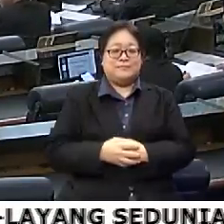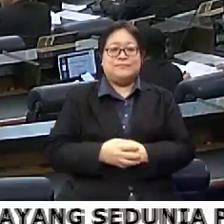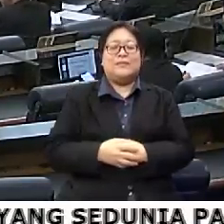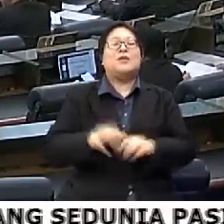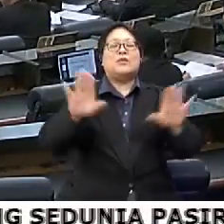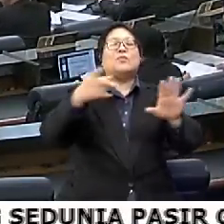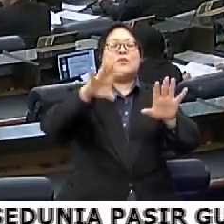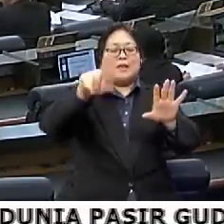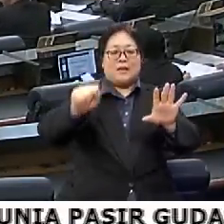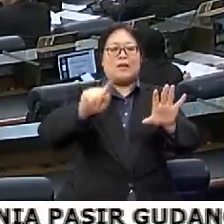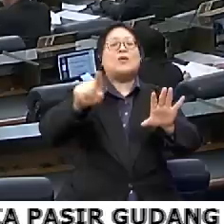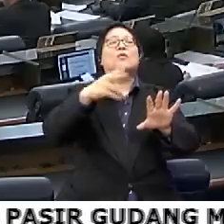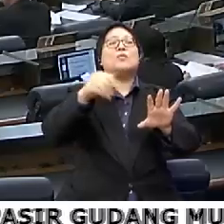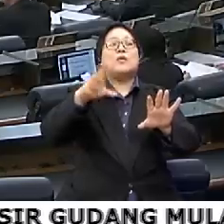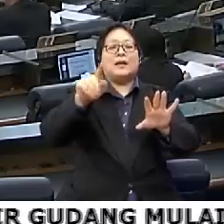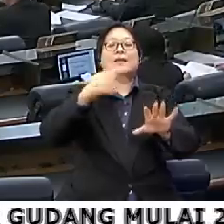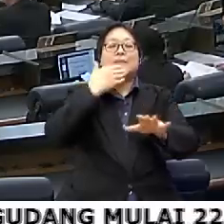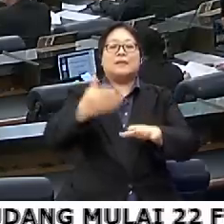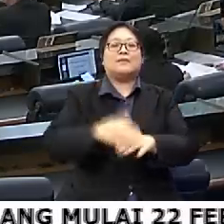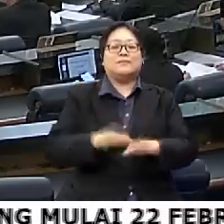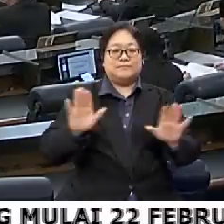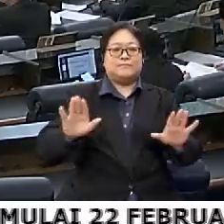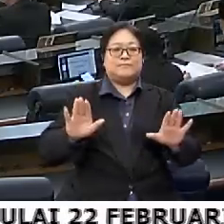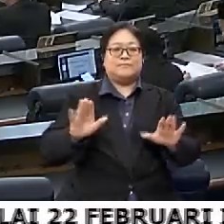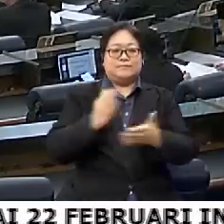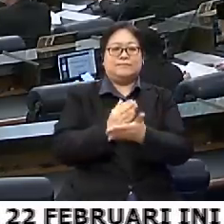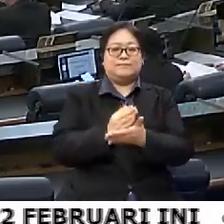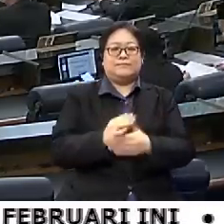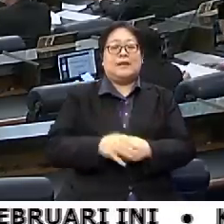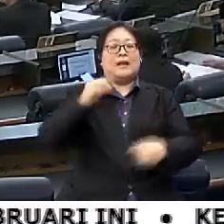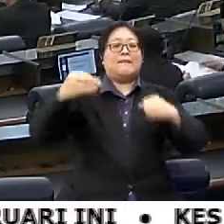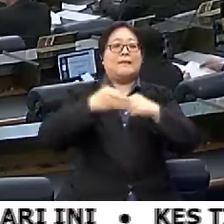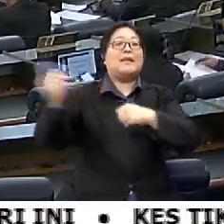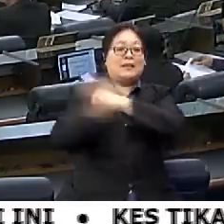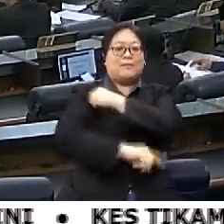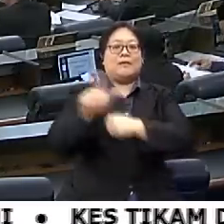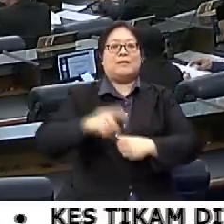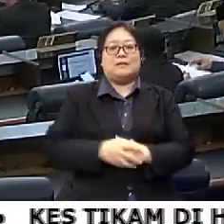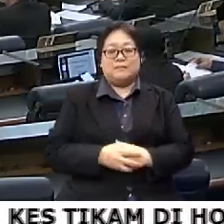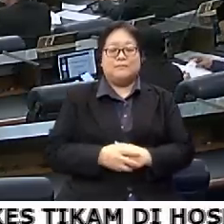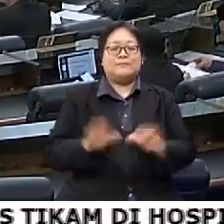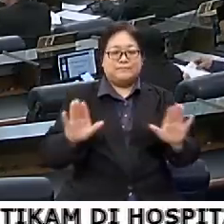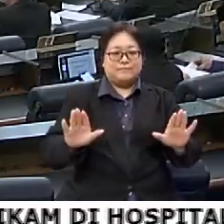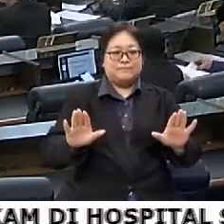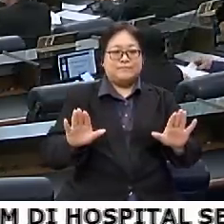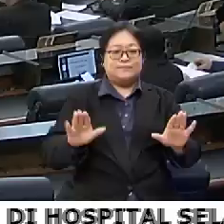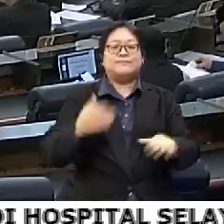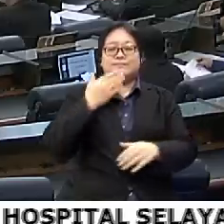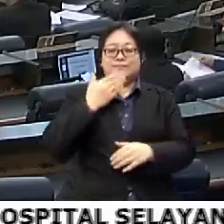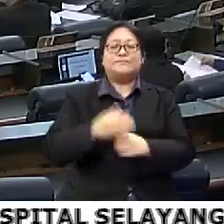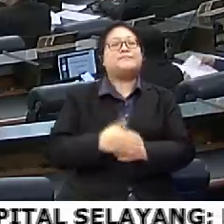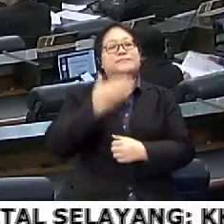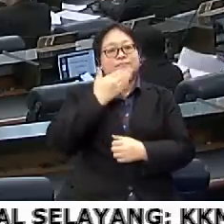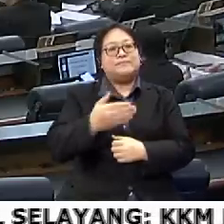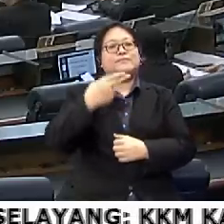Masalah Perikatan Nasional ni. Ulu Langat. Buat fitnah. Terima kasih. Cuma saman. Kalau fitnah saman. Okey. Terima kasih Ulu